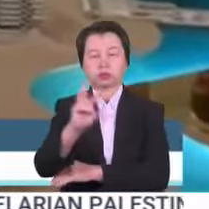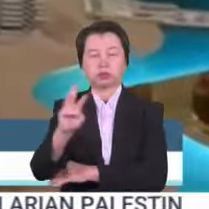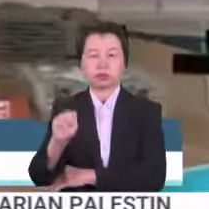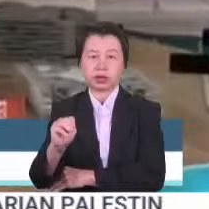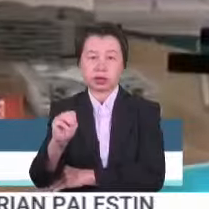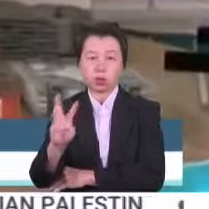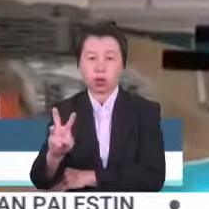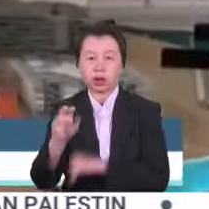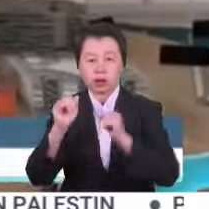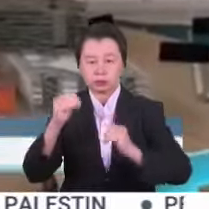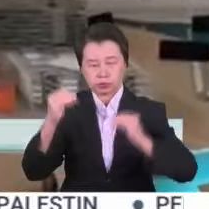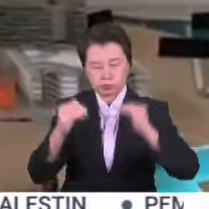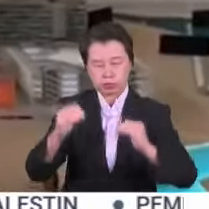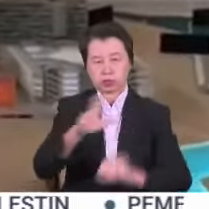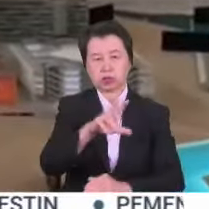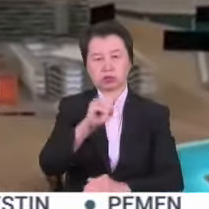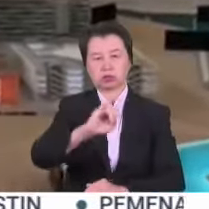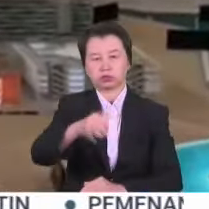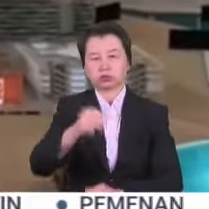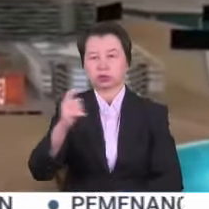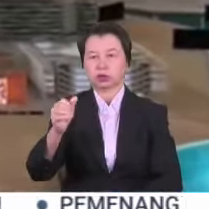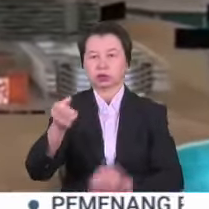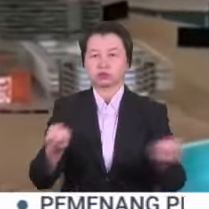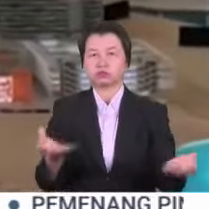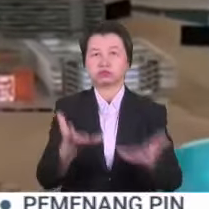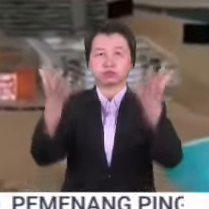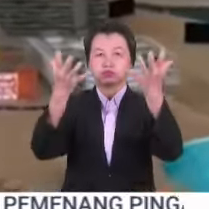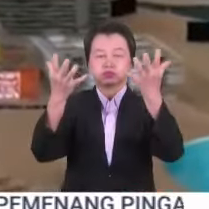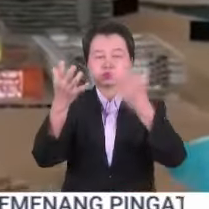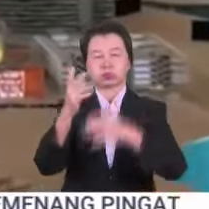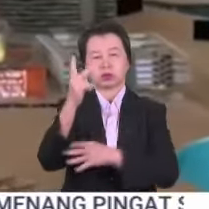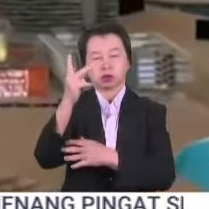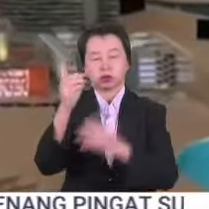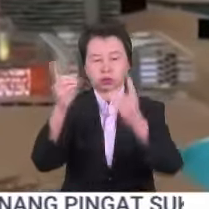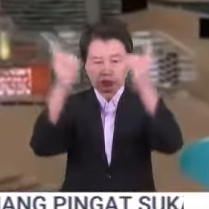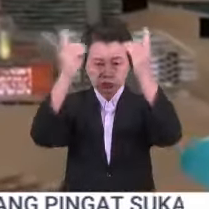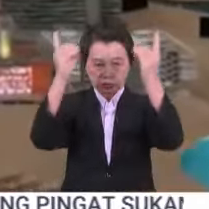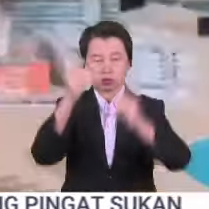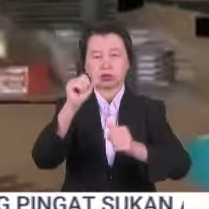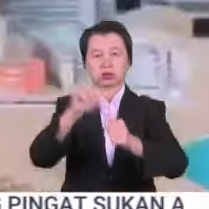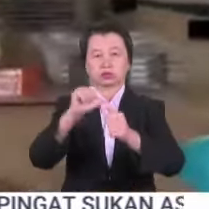dan mampu mengimbangi 30 juta tan pelepasan karbon dioksida setiap tahun.